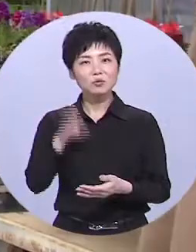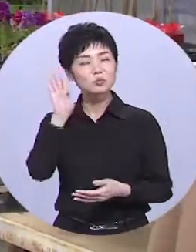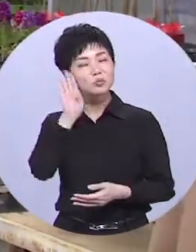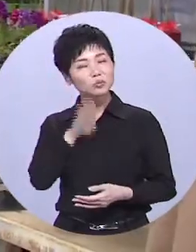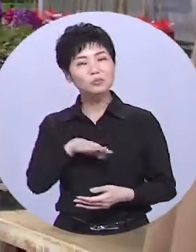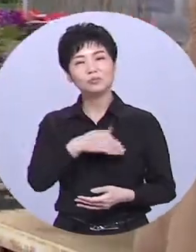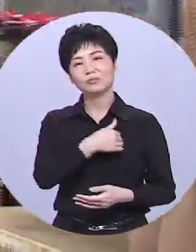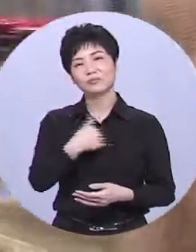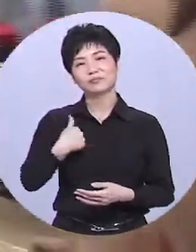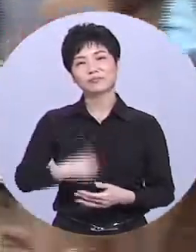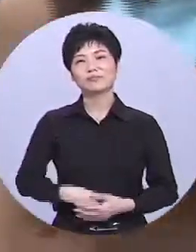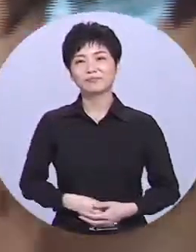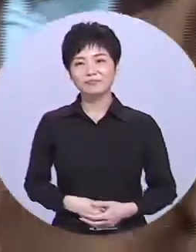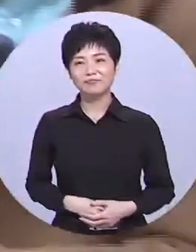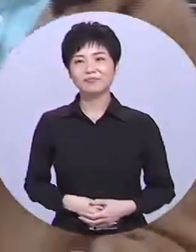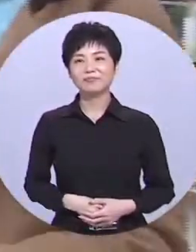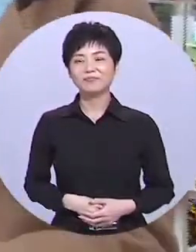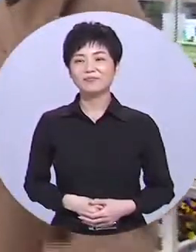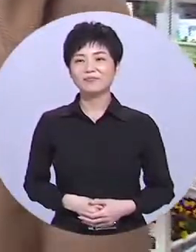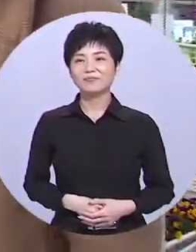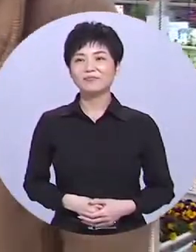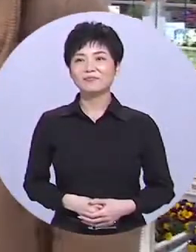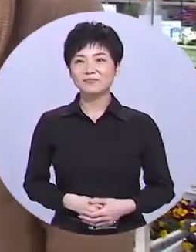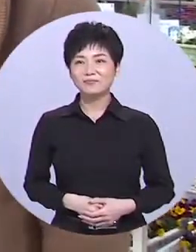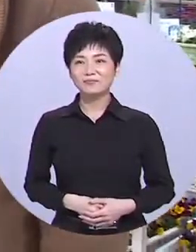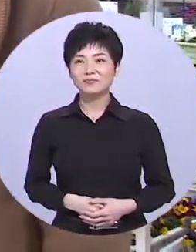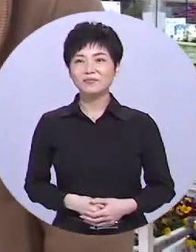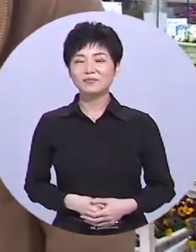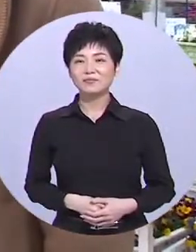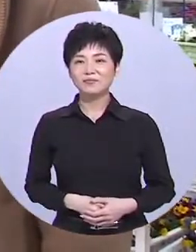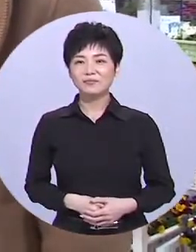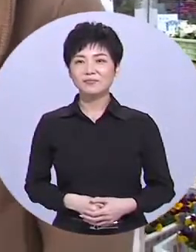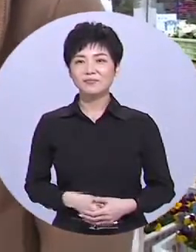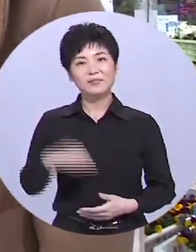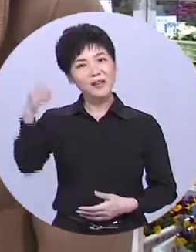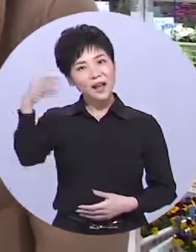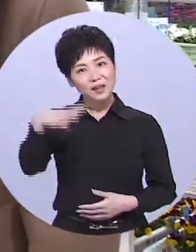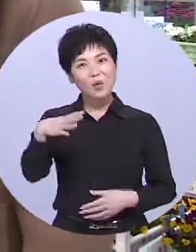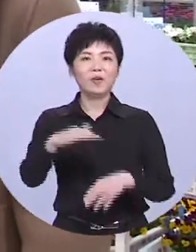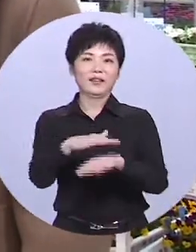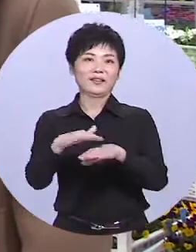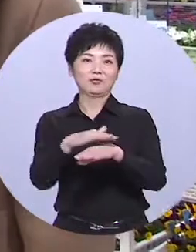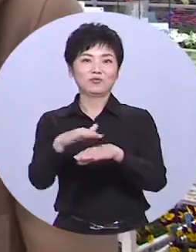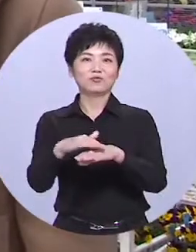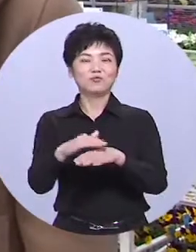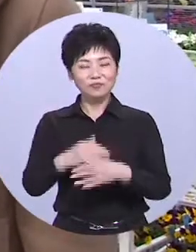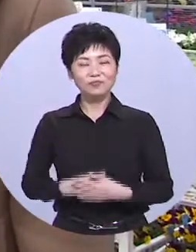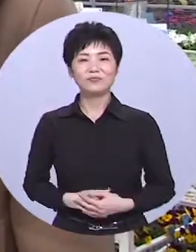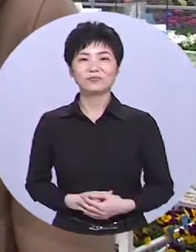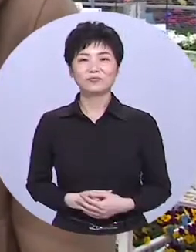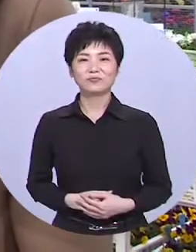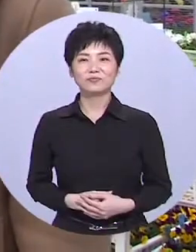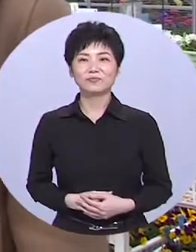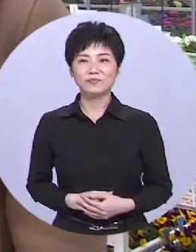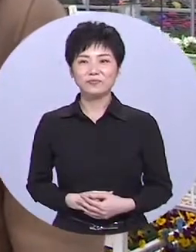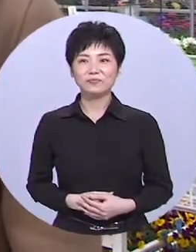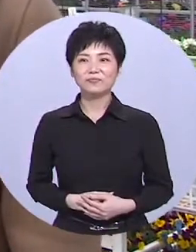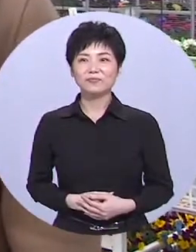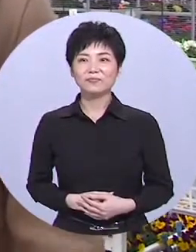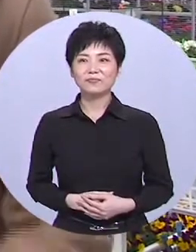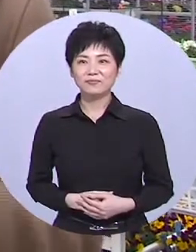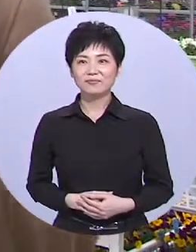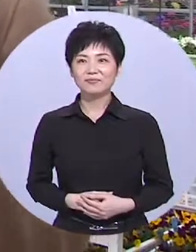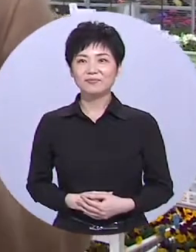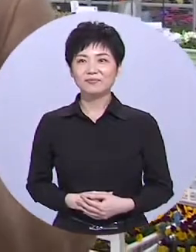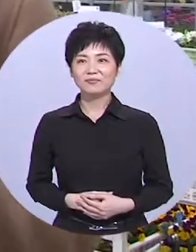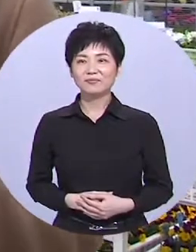ます。 あ、そのぐらいのポイントでいいんですね。 そうですね、本当に乾いてからたっぷり与えるという感じで、日当たり重視です。 日当たり重視、 はい。 じ